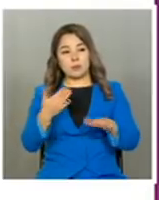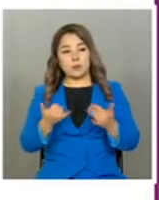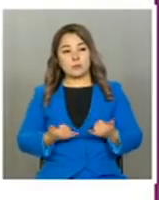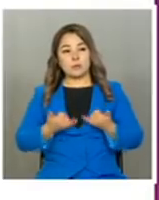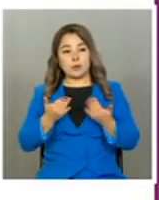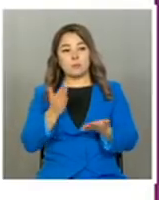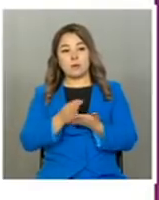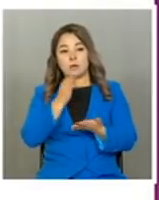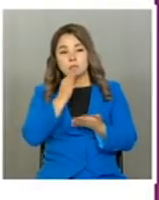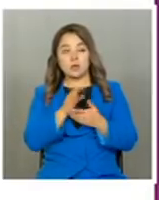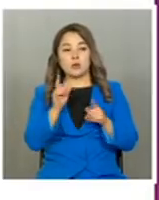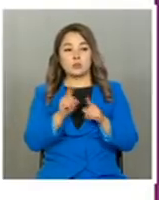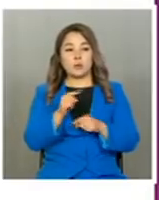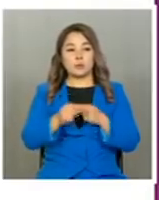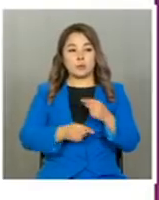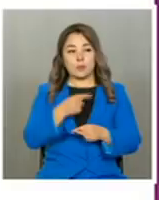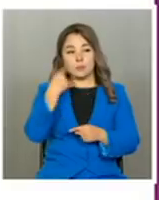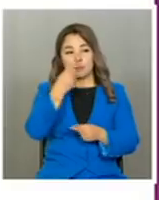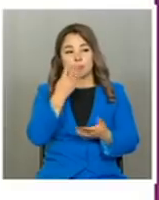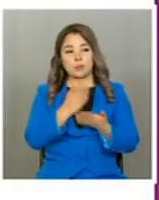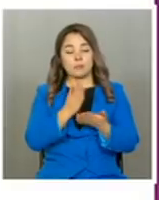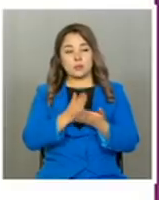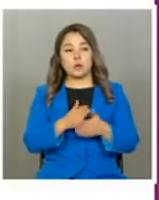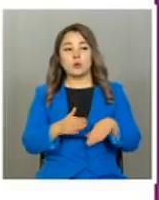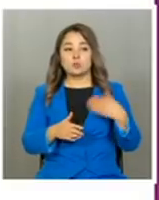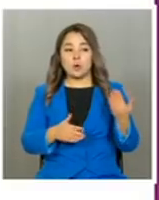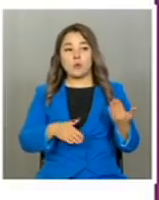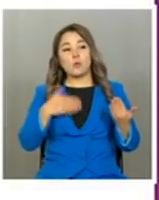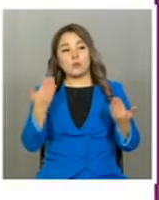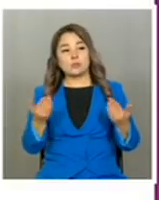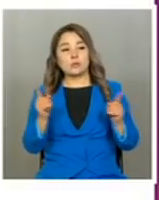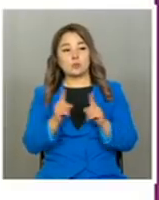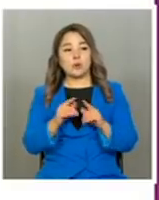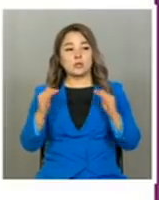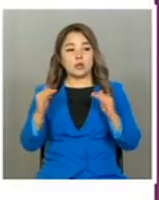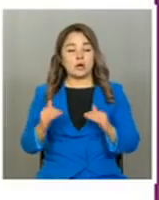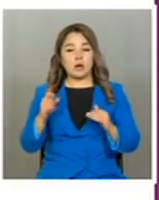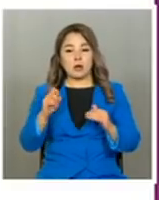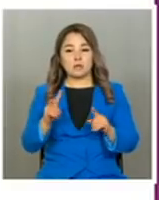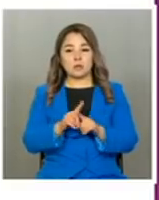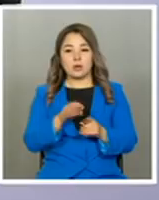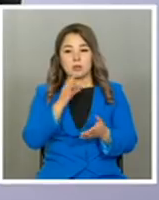кейінгі тұлғалар сол жақ және оң жақ кіші хандар болды.